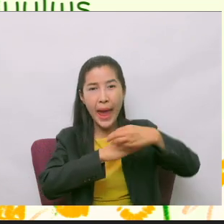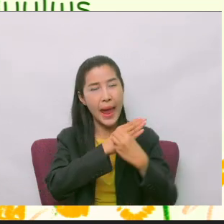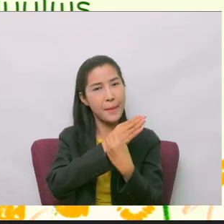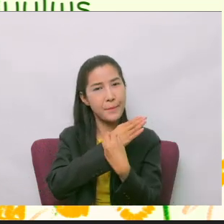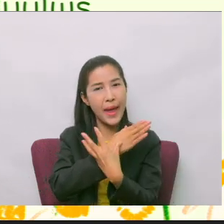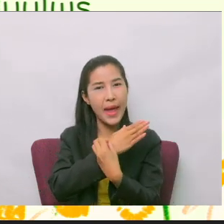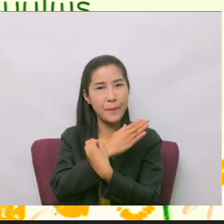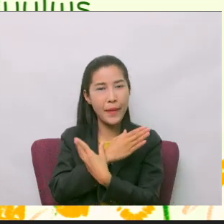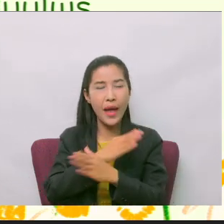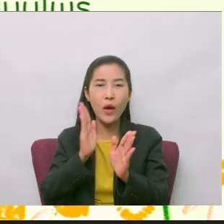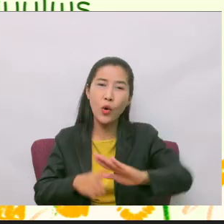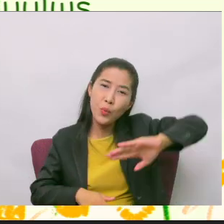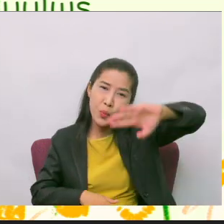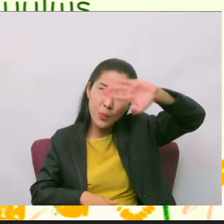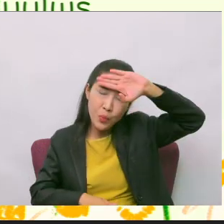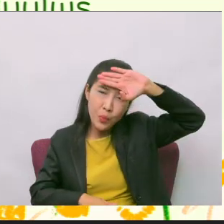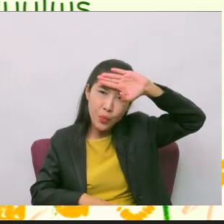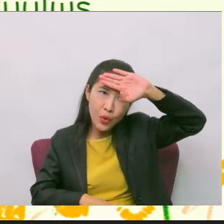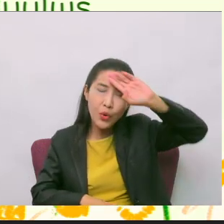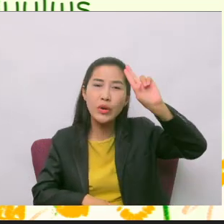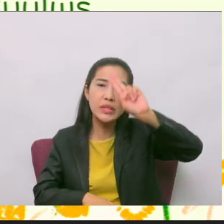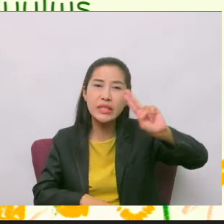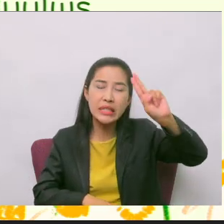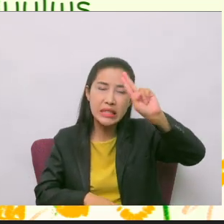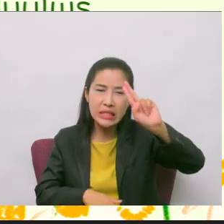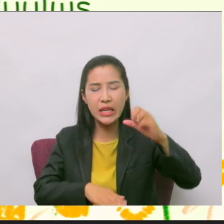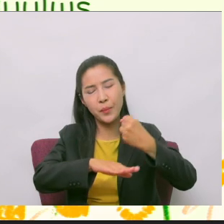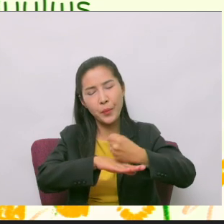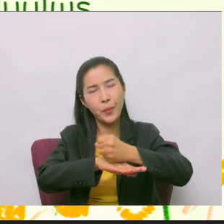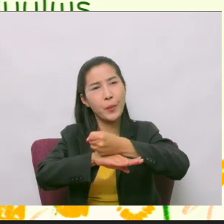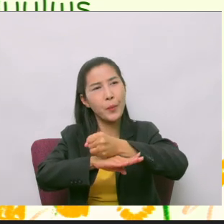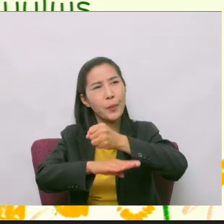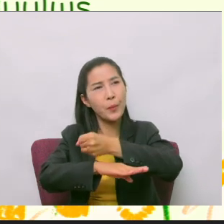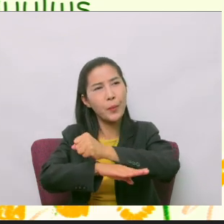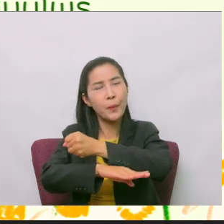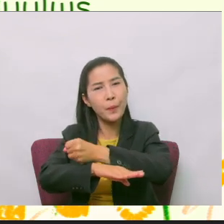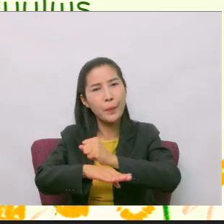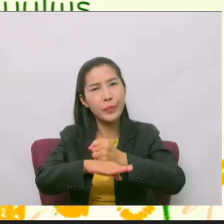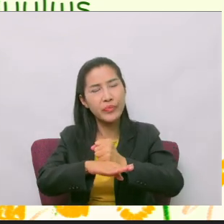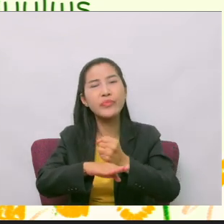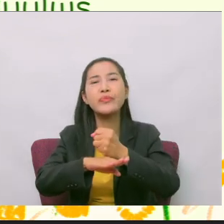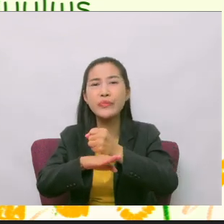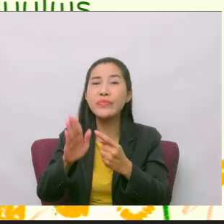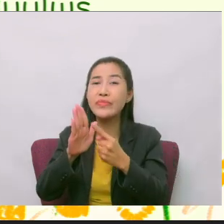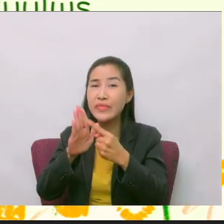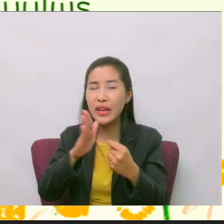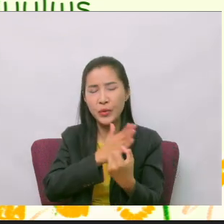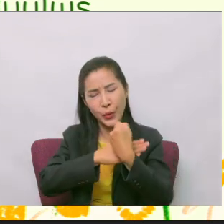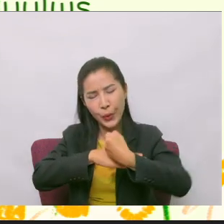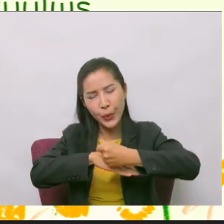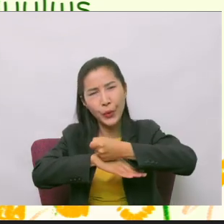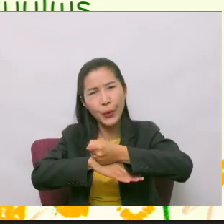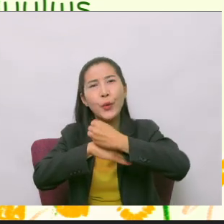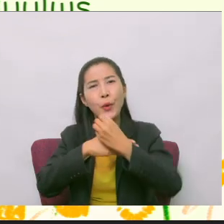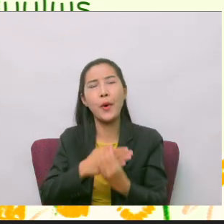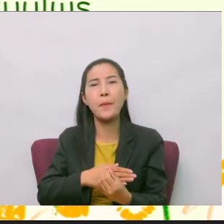ผู้ป่วยนะคะหรือว่าคนที่ใช้สมุนไพรลูกประคบเนี่ยค่ะมีแผลนะคะตัวยาตัวนี้สามารถที่จะช่วยสมานแผลได้ด้